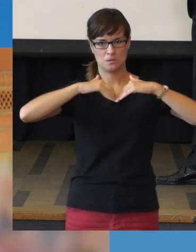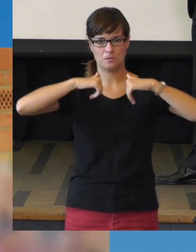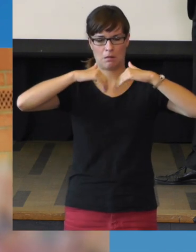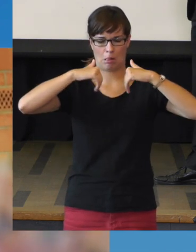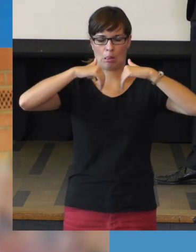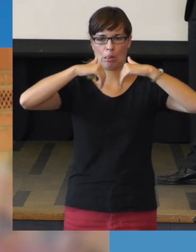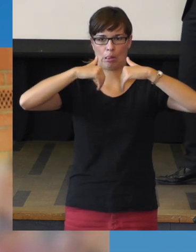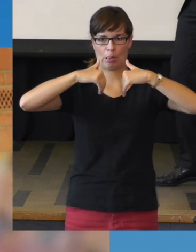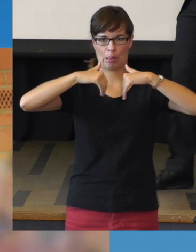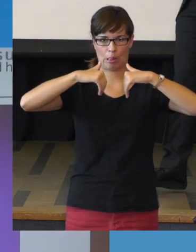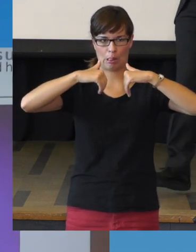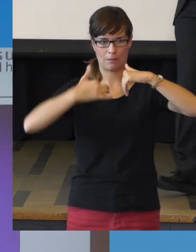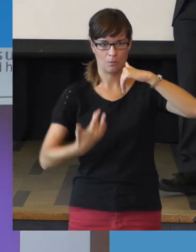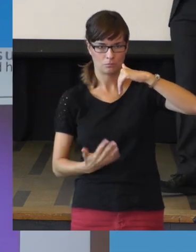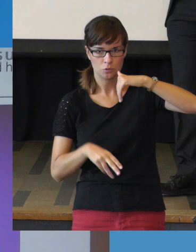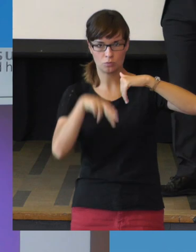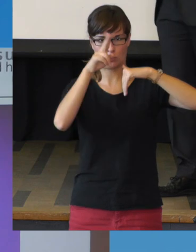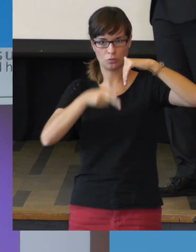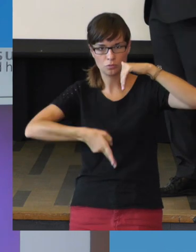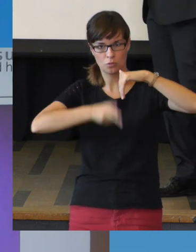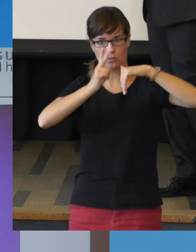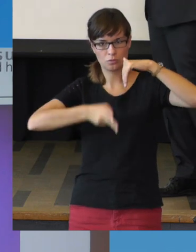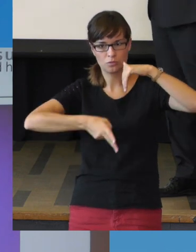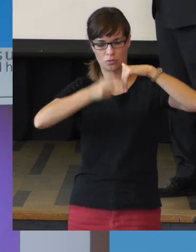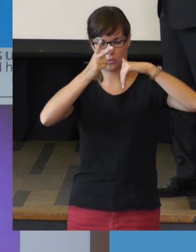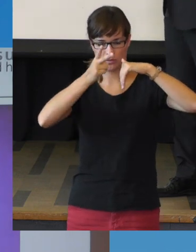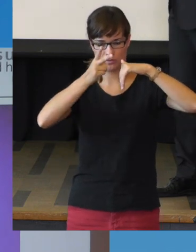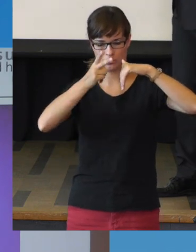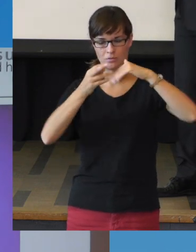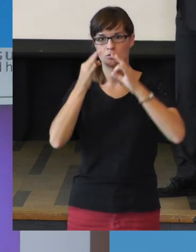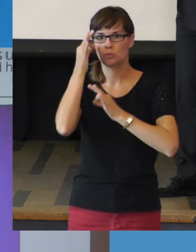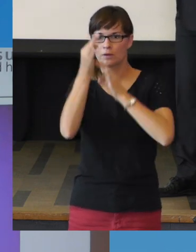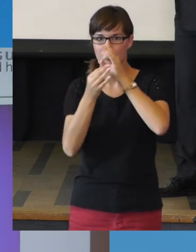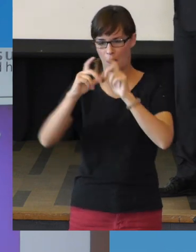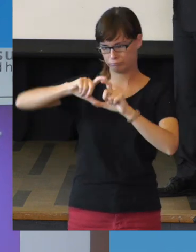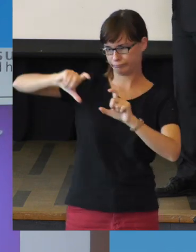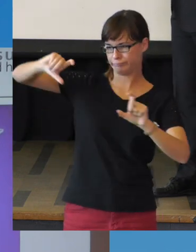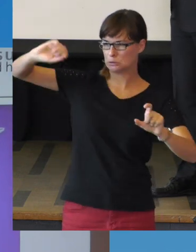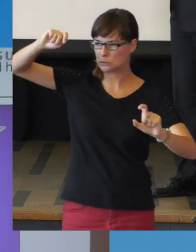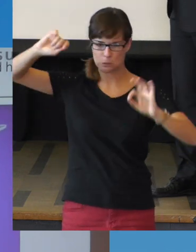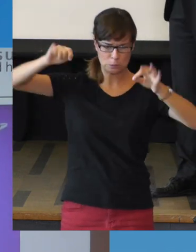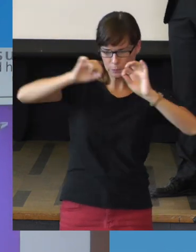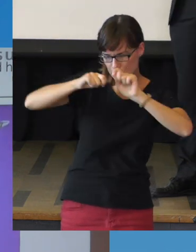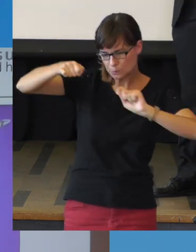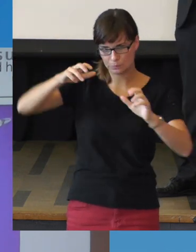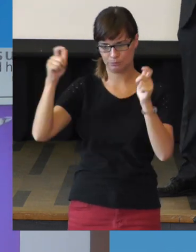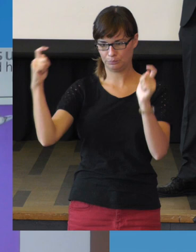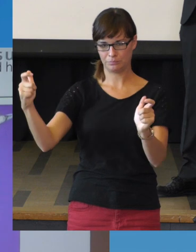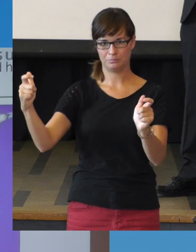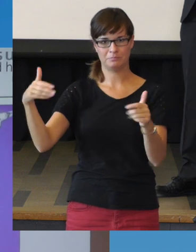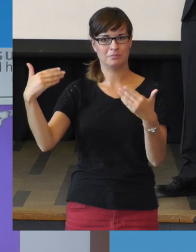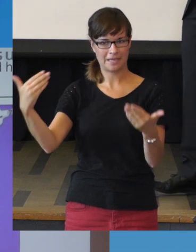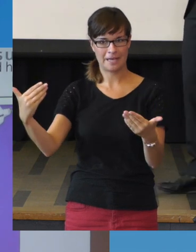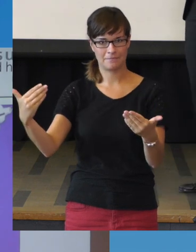Blut zurückfließt. Und dafür gibt es eine relativ komplexe Apparatur mit lauter Rädchen, mit der wir